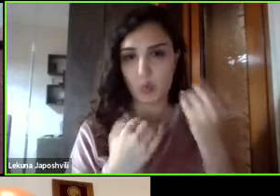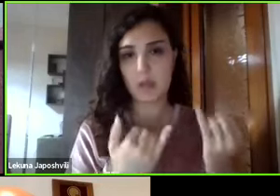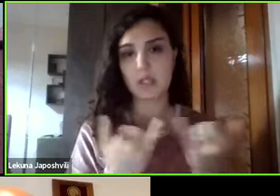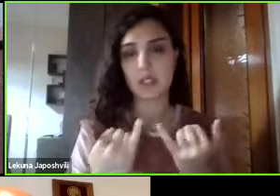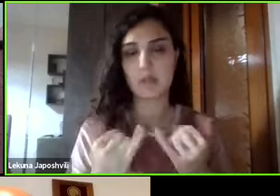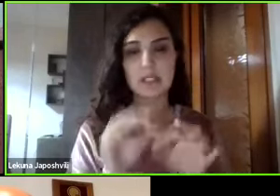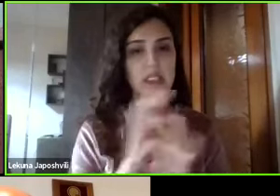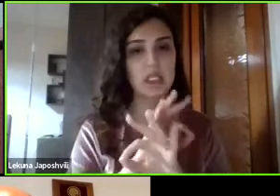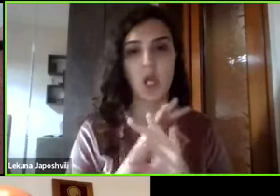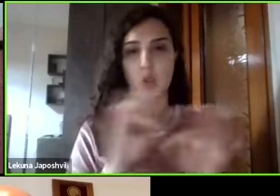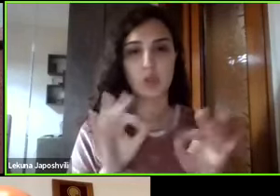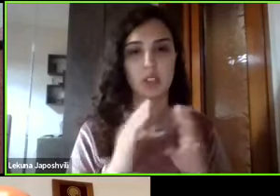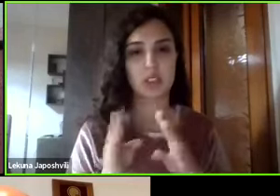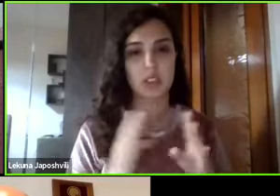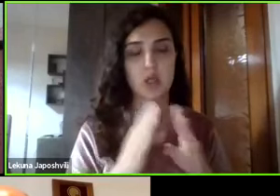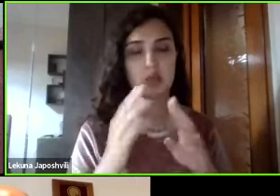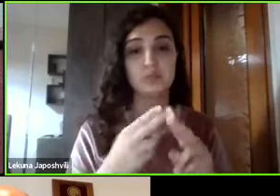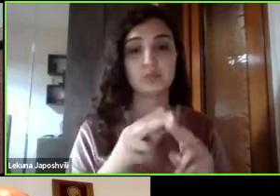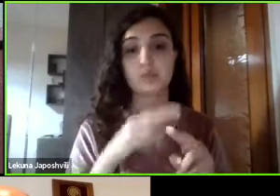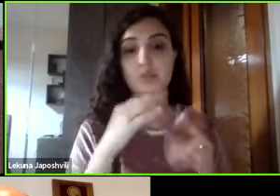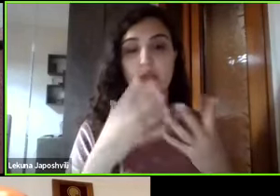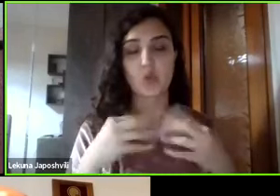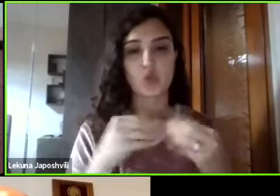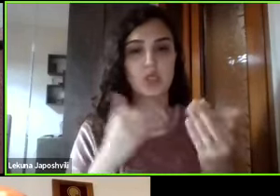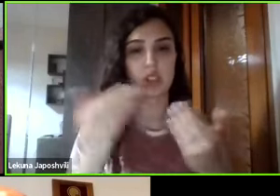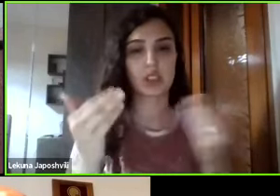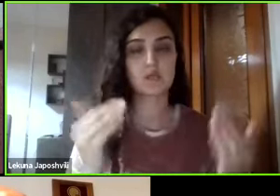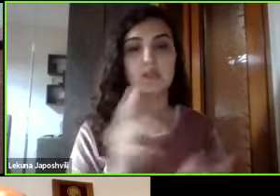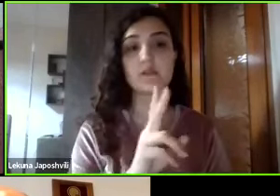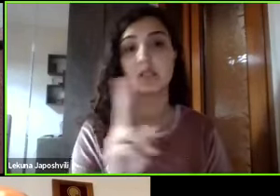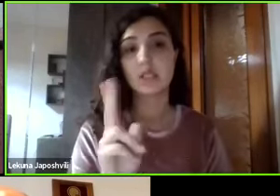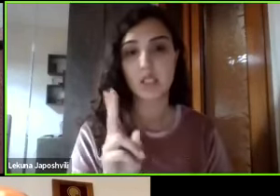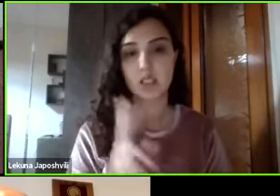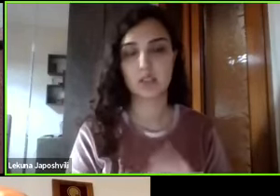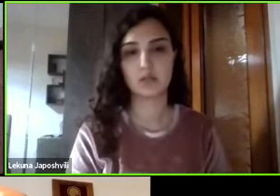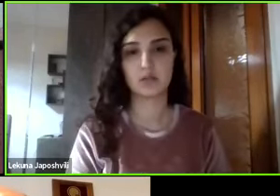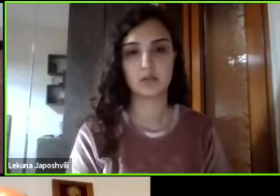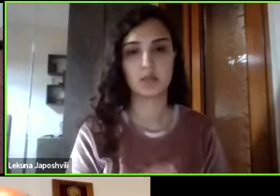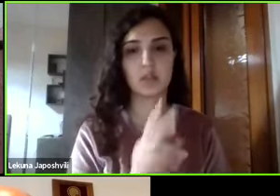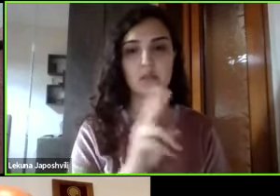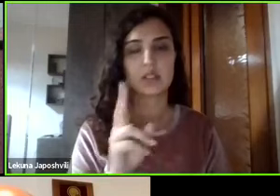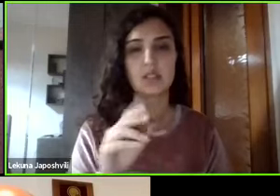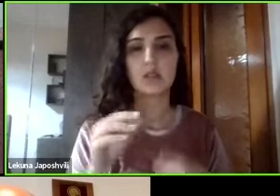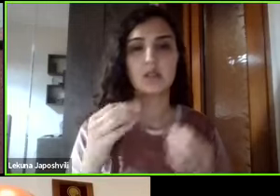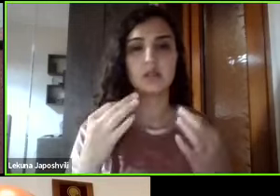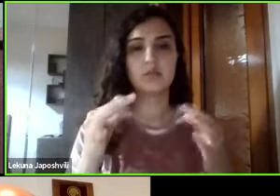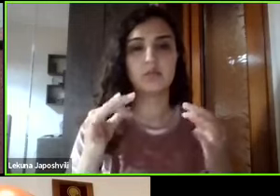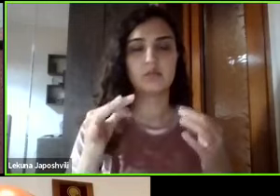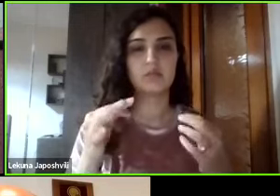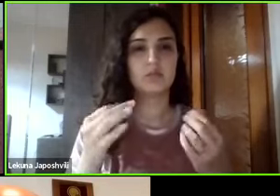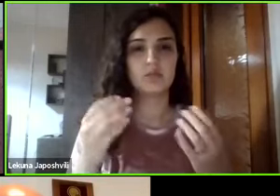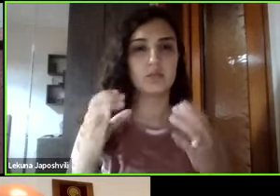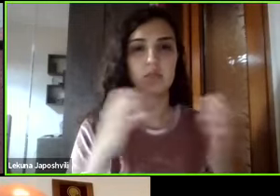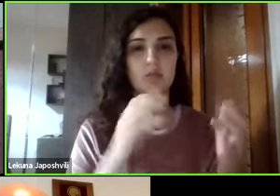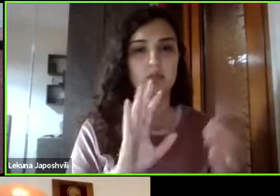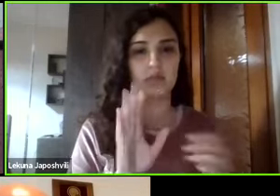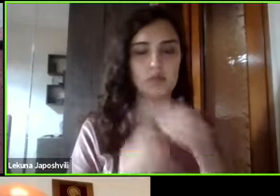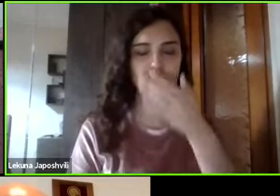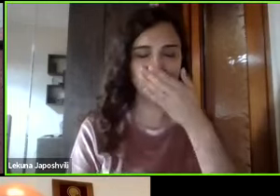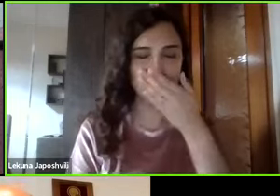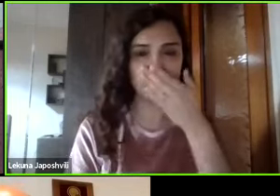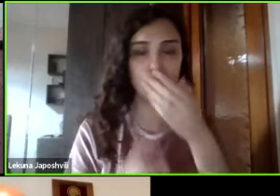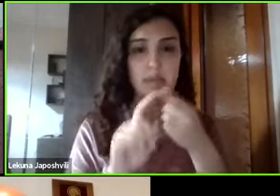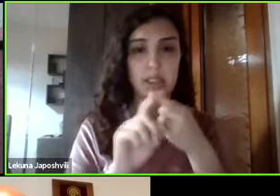იდეალური გამოსავალი ძალიან ბევრი ოჯახისთვის, რომელიც ერიდება მგზავრობას, რომელიც ერიდება